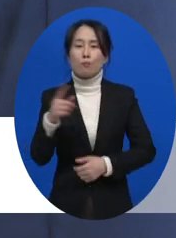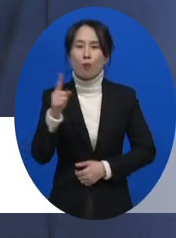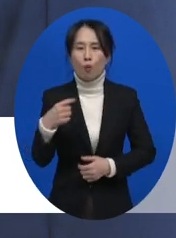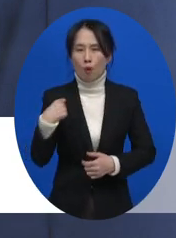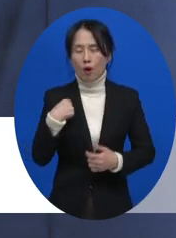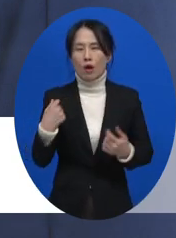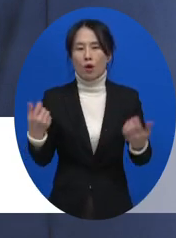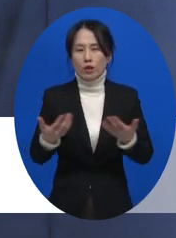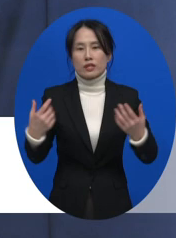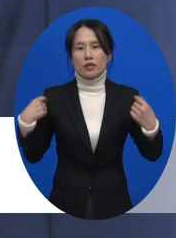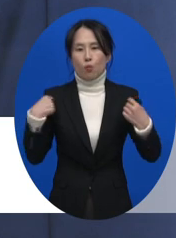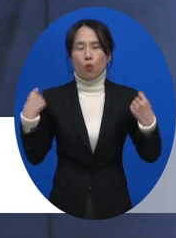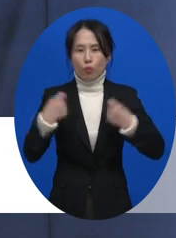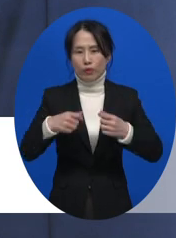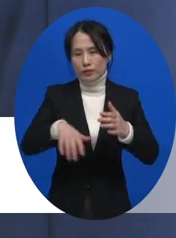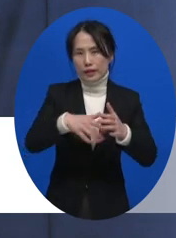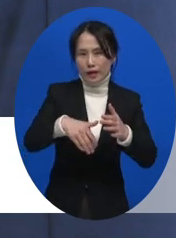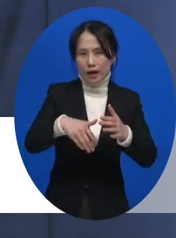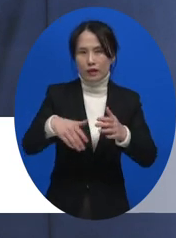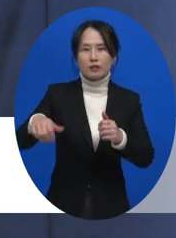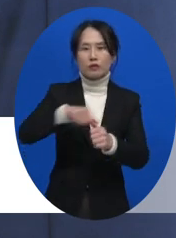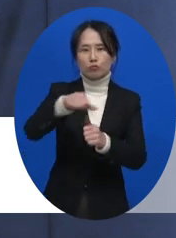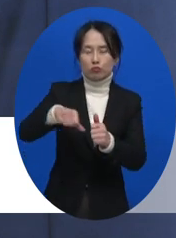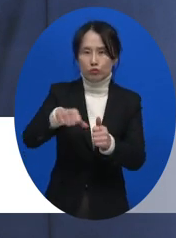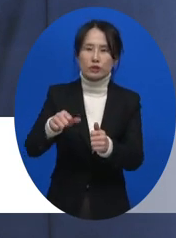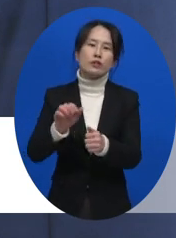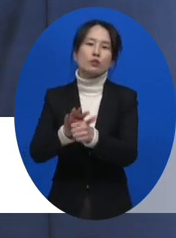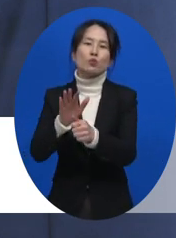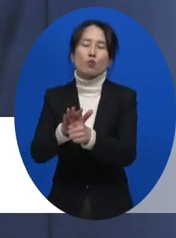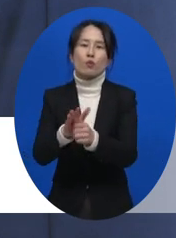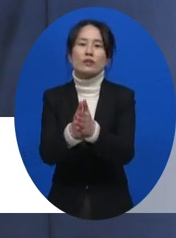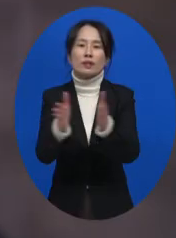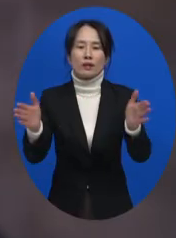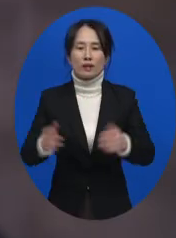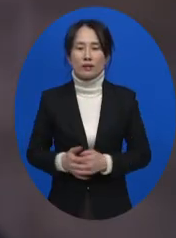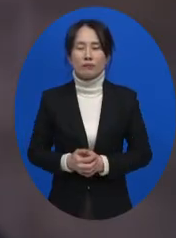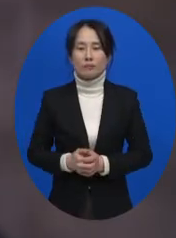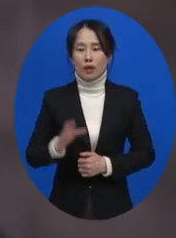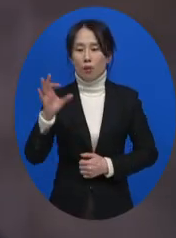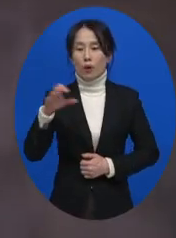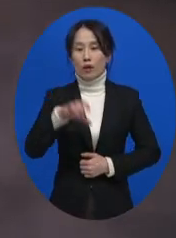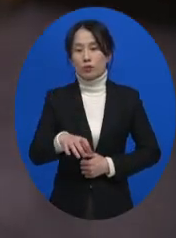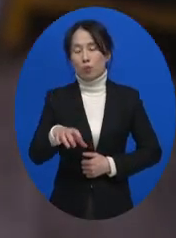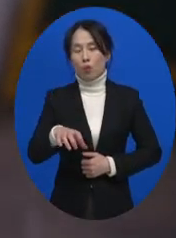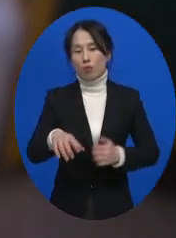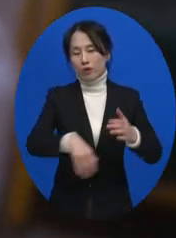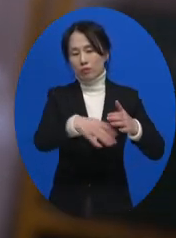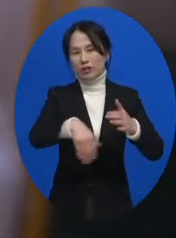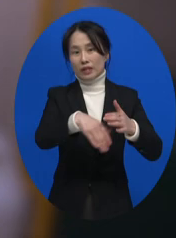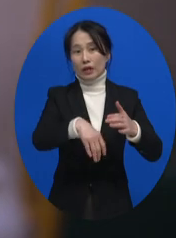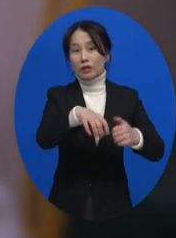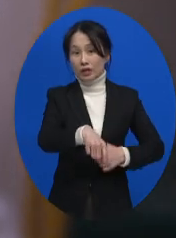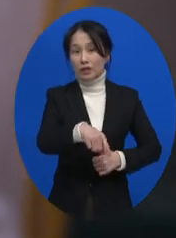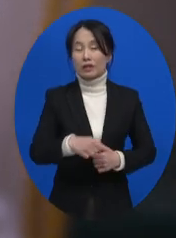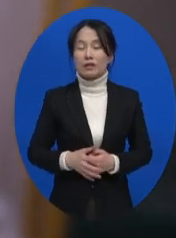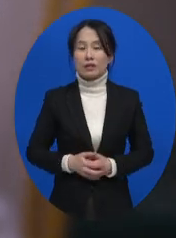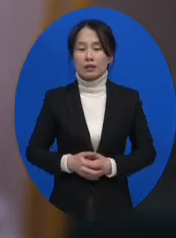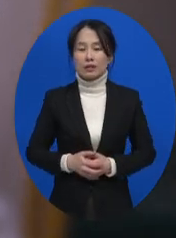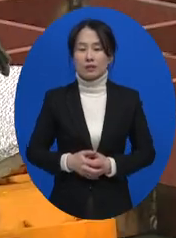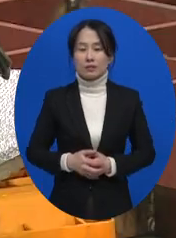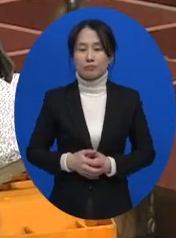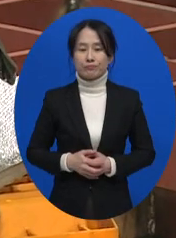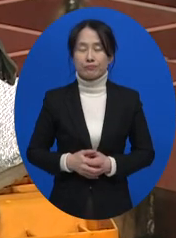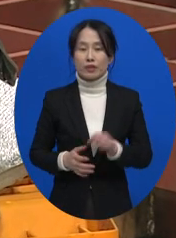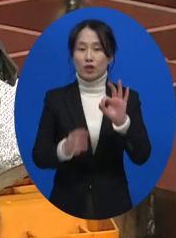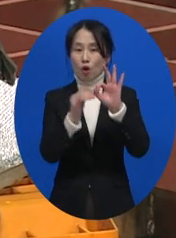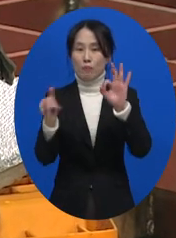작업복 세탁 환경 개선에 나섰습니다 서문영 기자가 취재했습니다 화장실 한 켠에 놓여 있는 일반 세탁기 한대